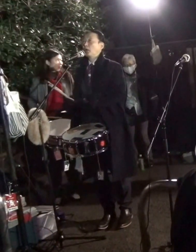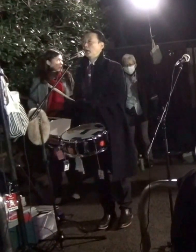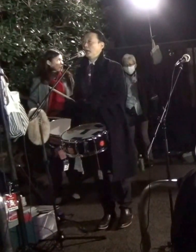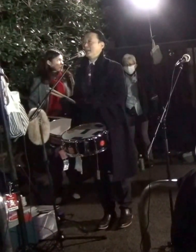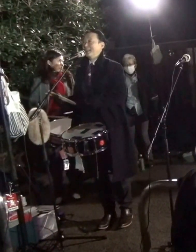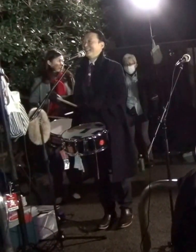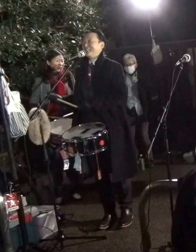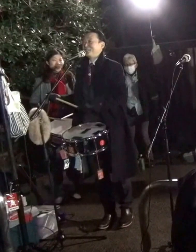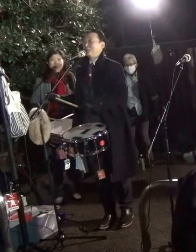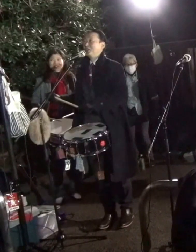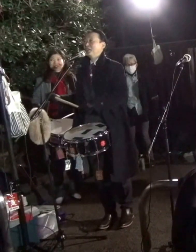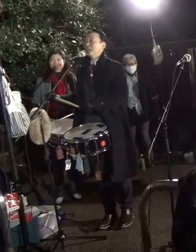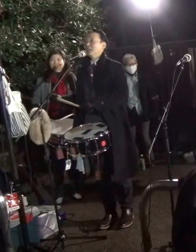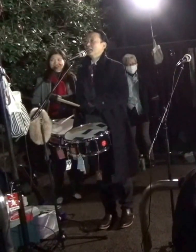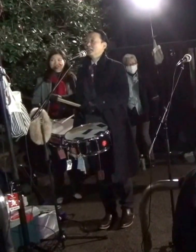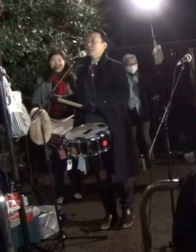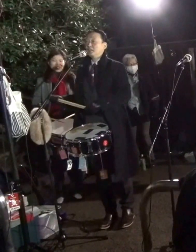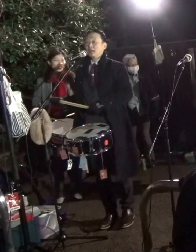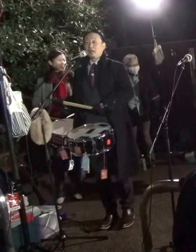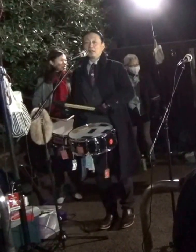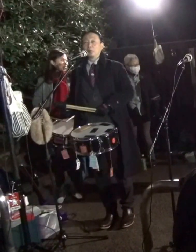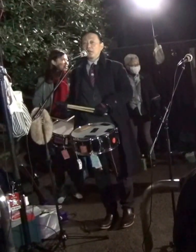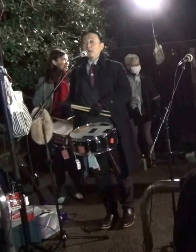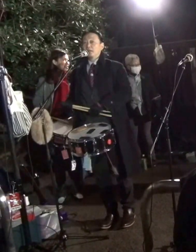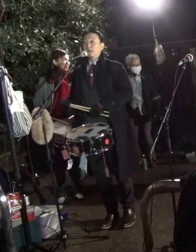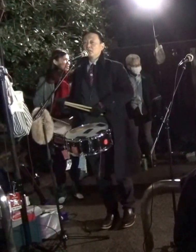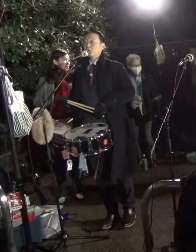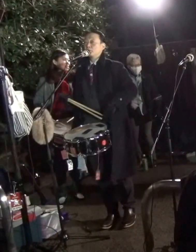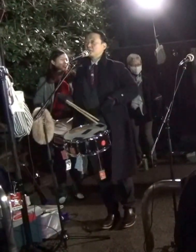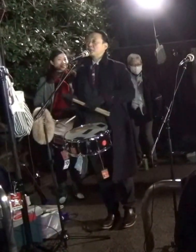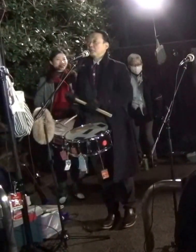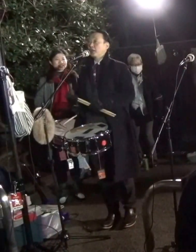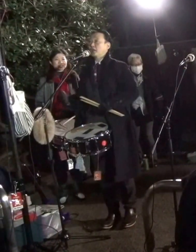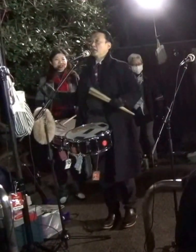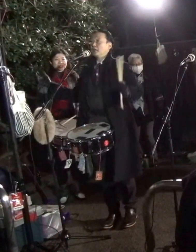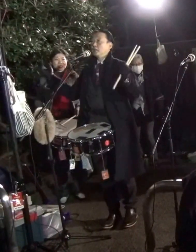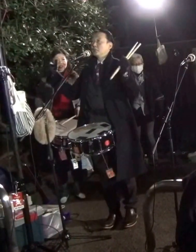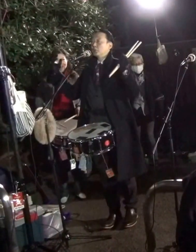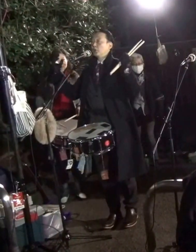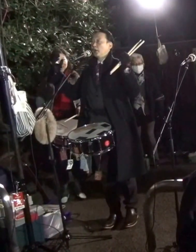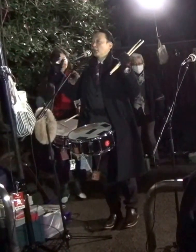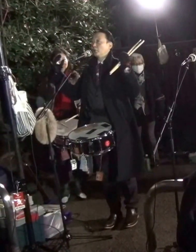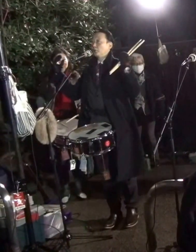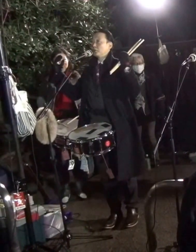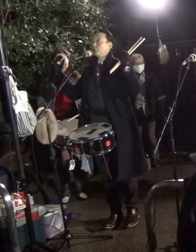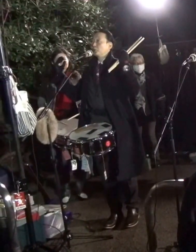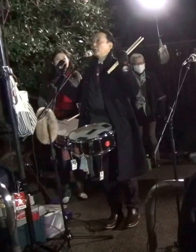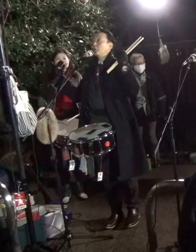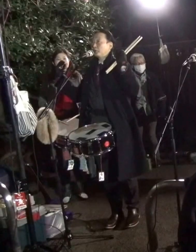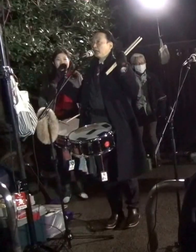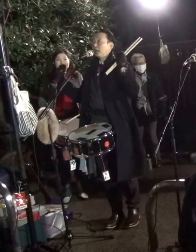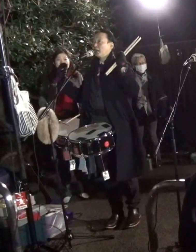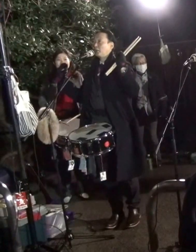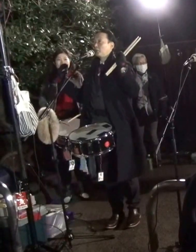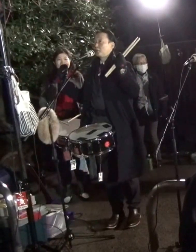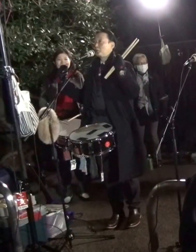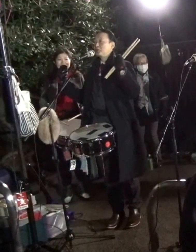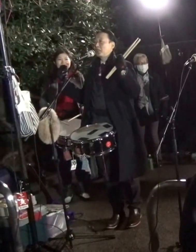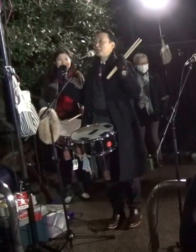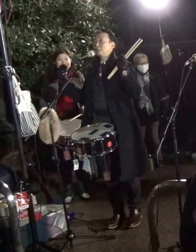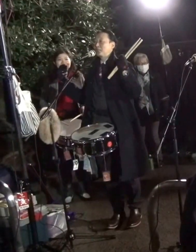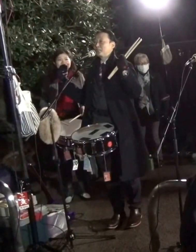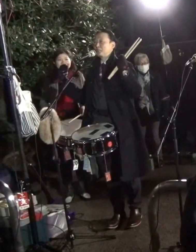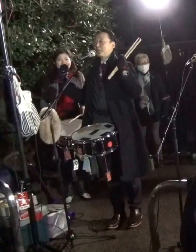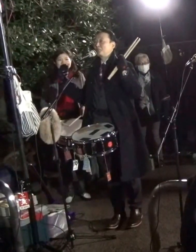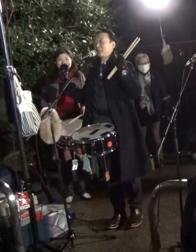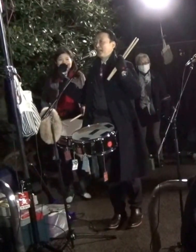じゃあほら だってほらガイ持ってるよ。 いやいや、でもね、そういうことじゃなくて、 はい、 ちょっとあのそういうことなので、 そういうこと